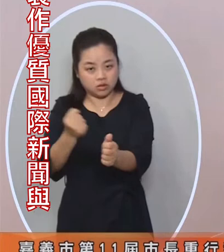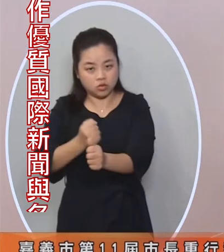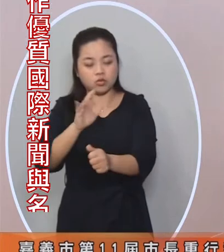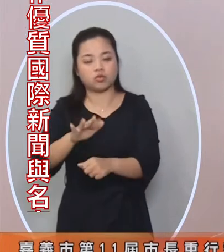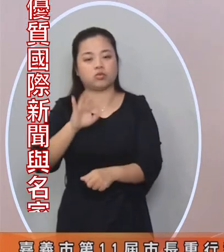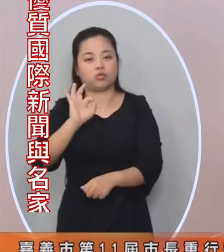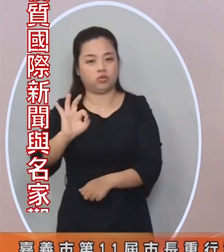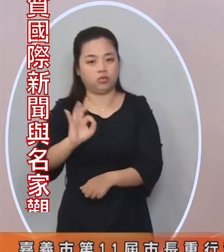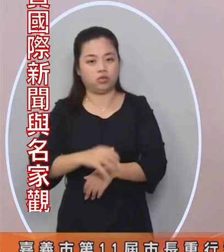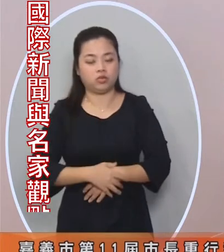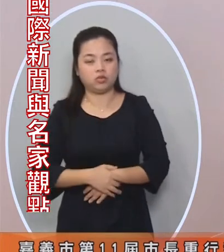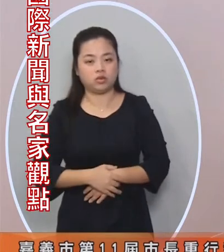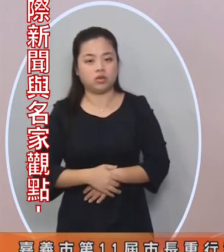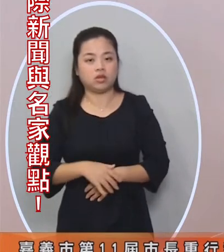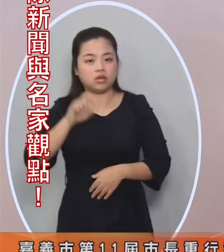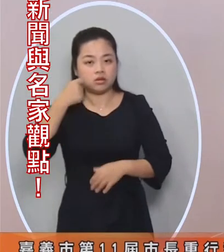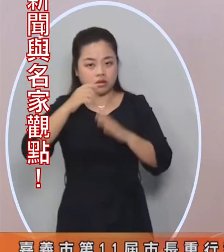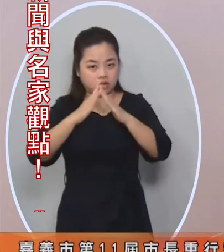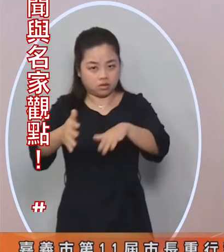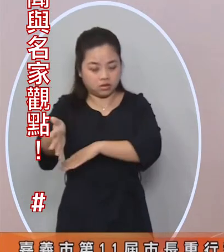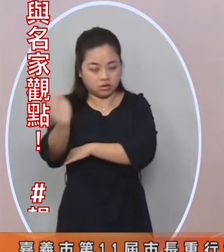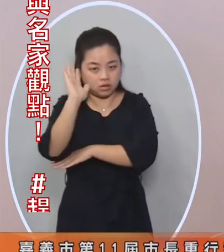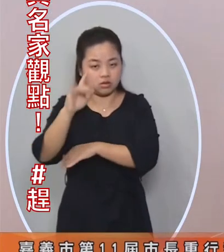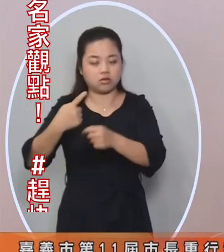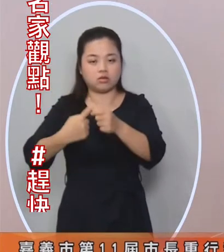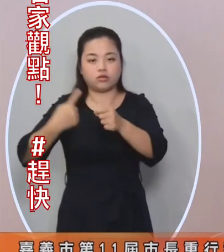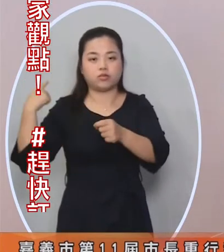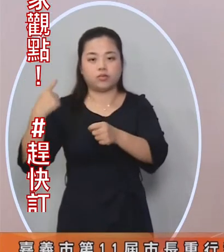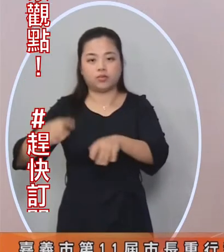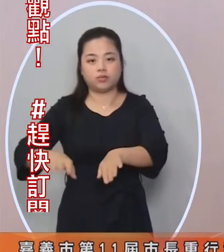有没有这样的情形，其实嘉义市政府去